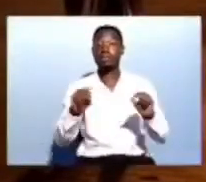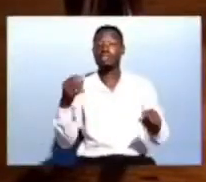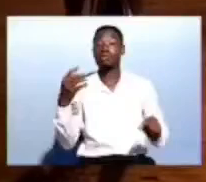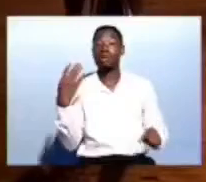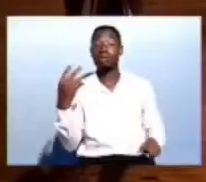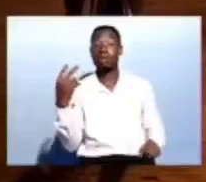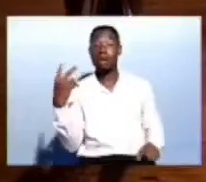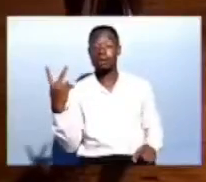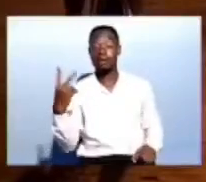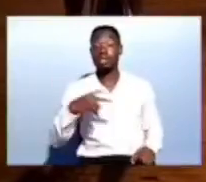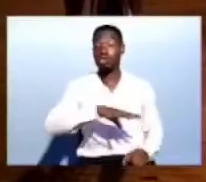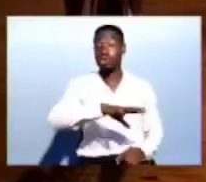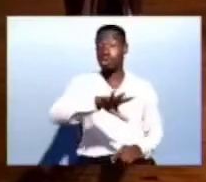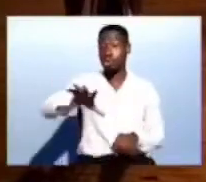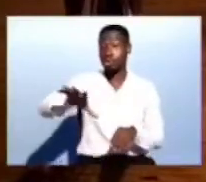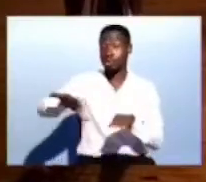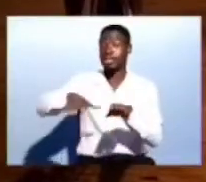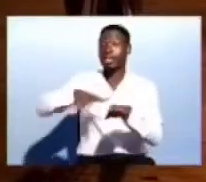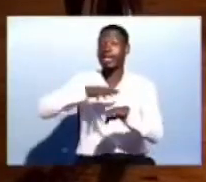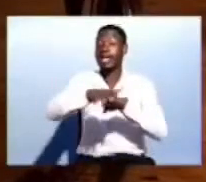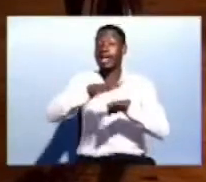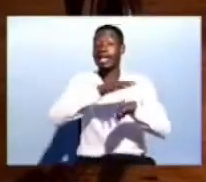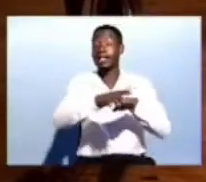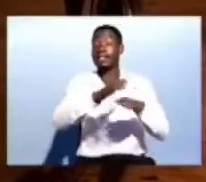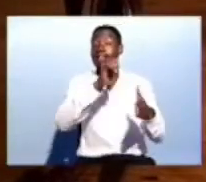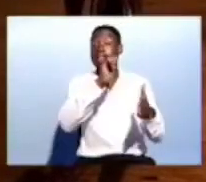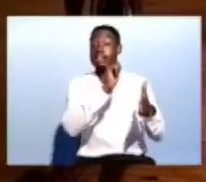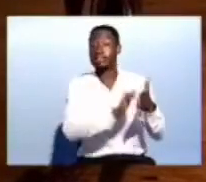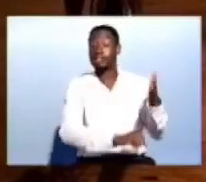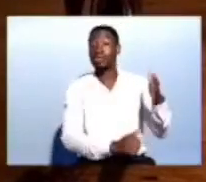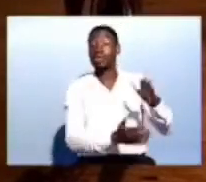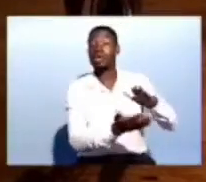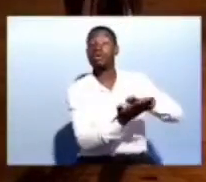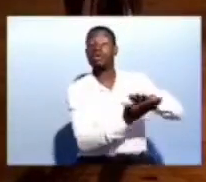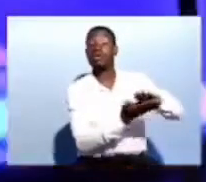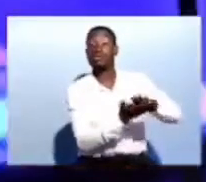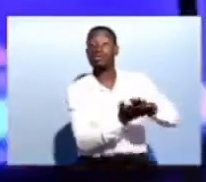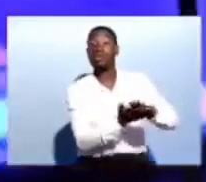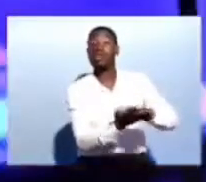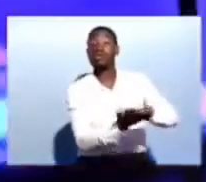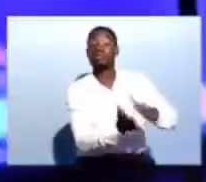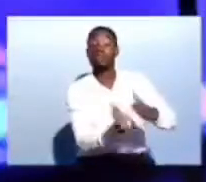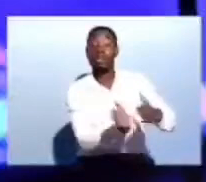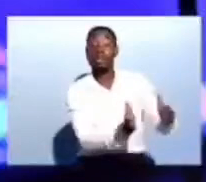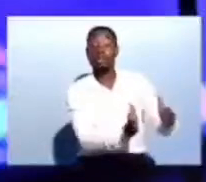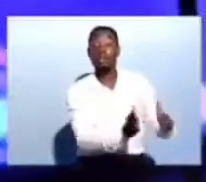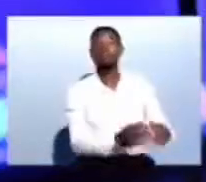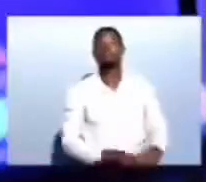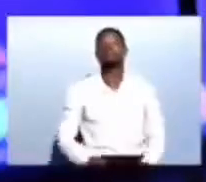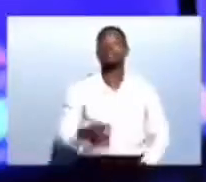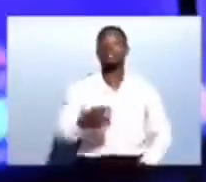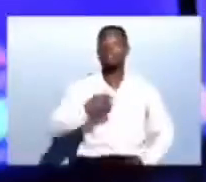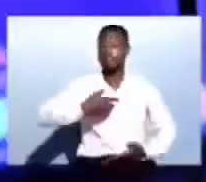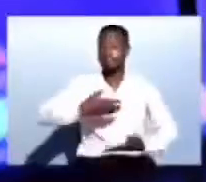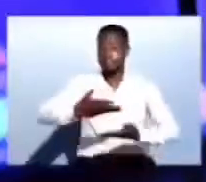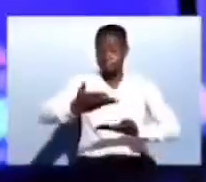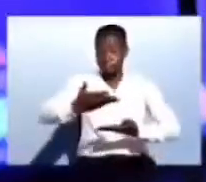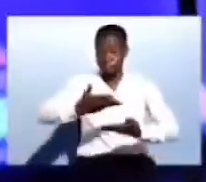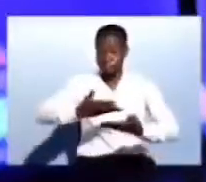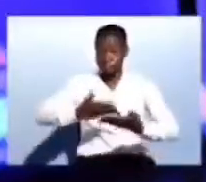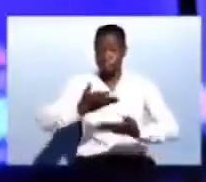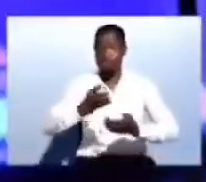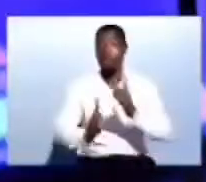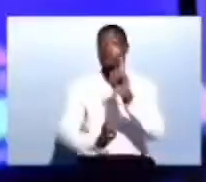Hayo yote yanaeleza juu ya jiwe kuu la msingi la pembeni. Sasa sisi tunajadili mti. Mti